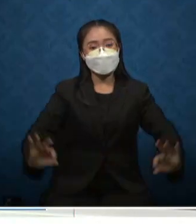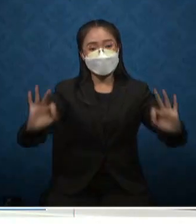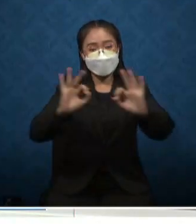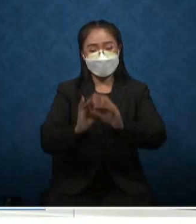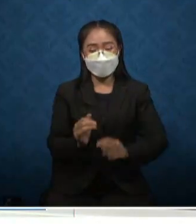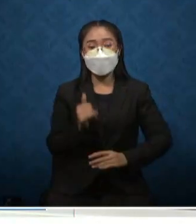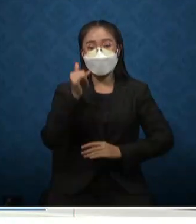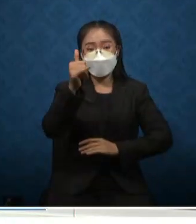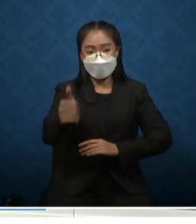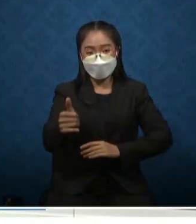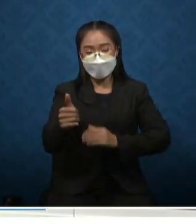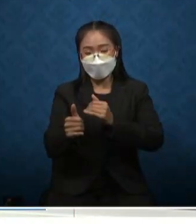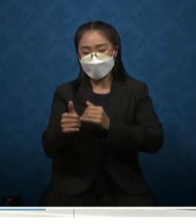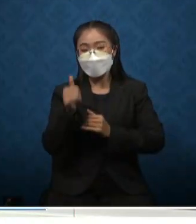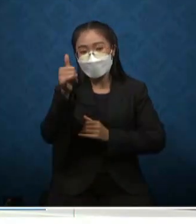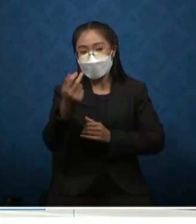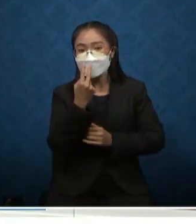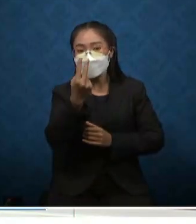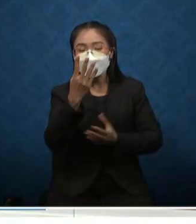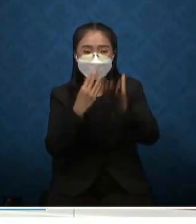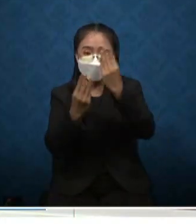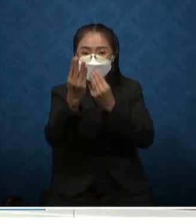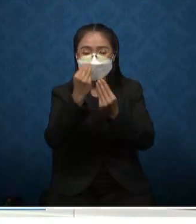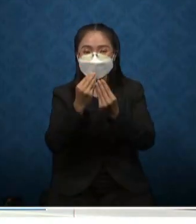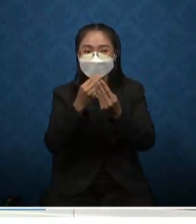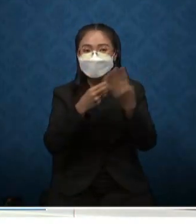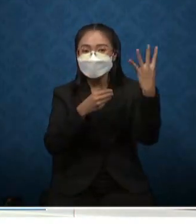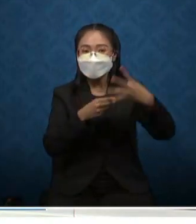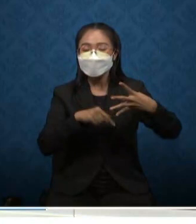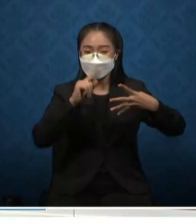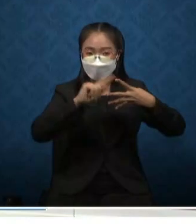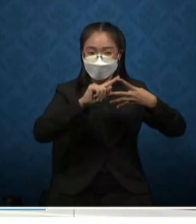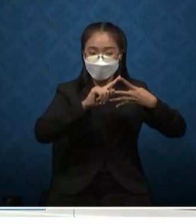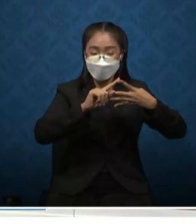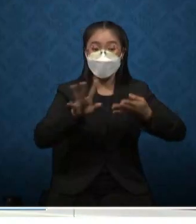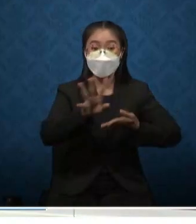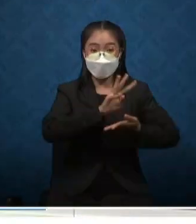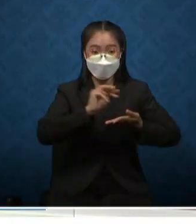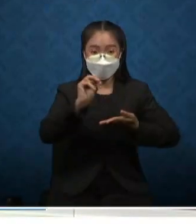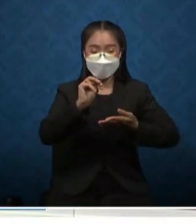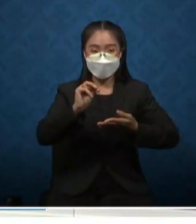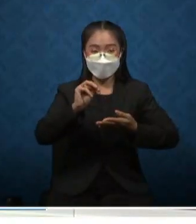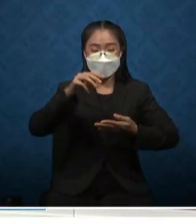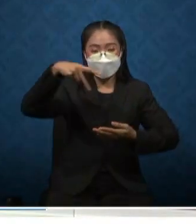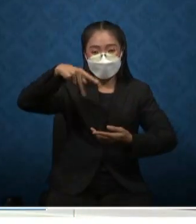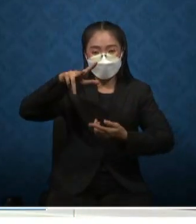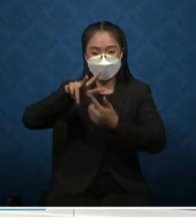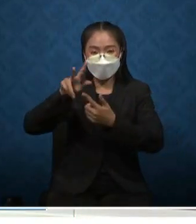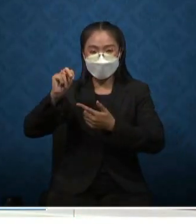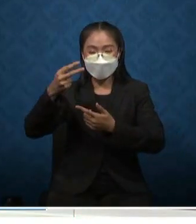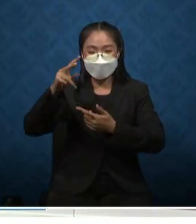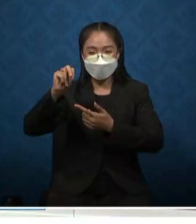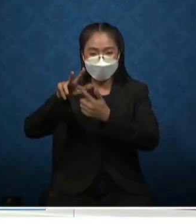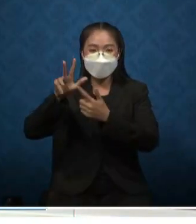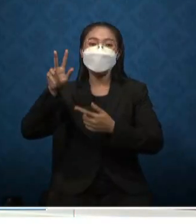4แห่งด้วยกันประกอบด้วยวิทยาลัยพลังงานทดแทนและ Smart Gridเทคโนโลยีมหาวิทยาลัย